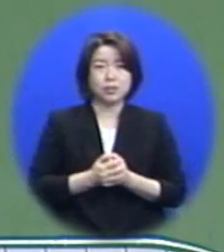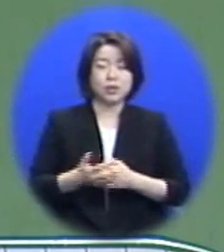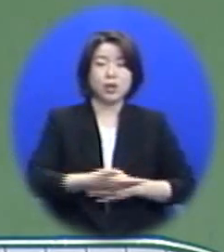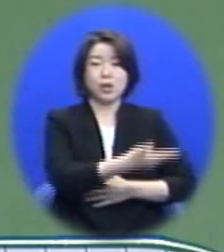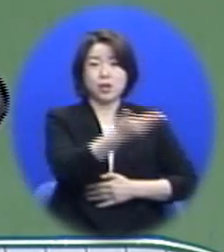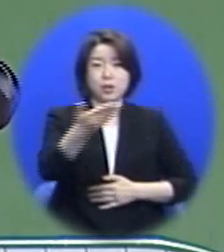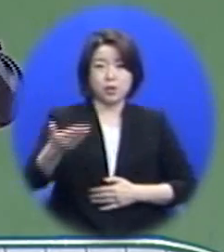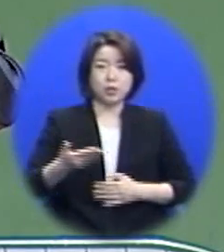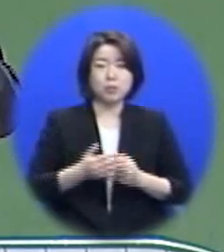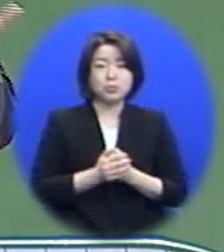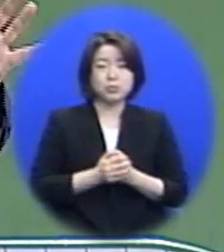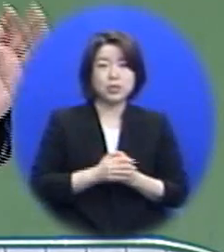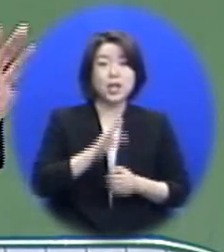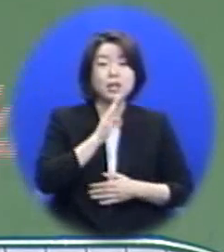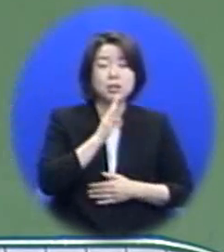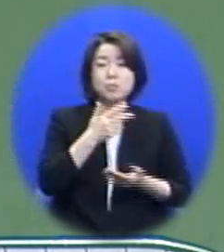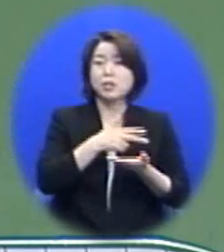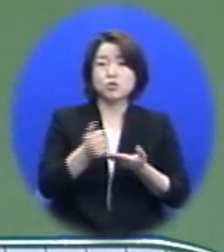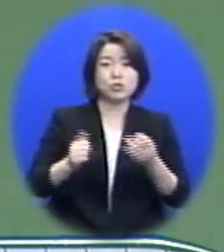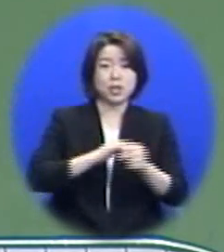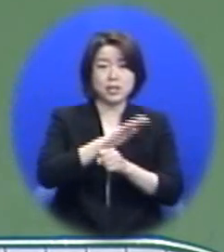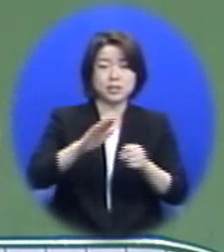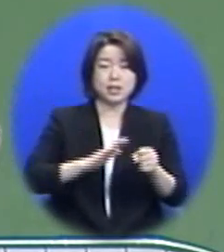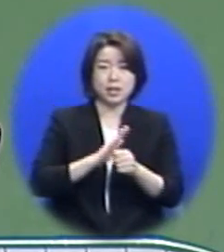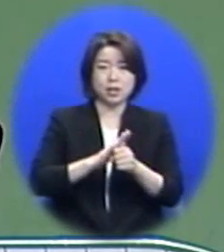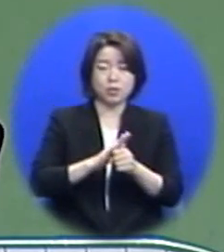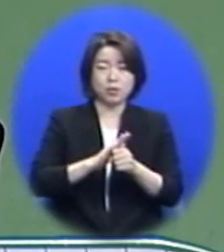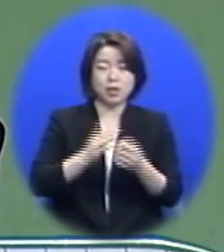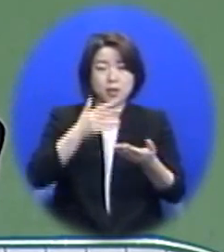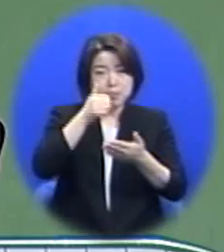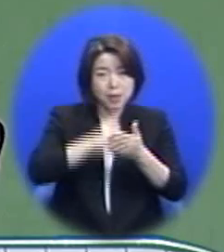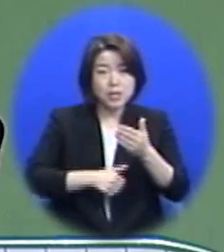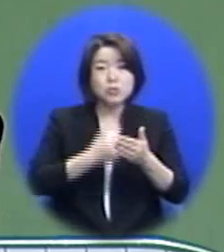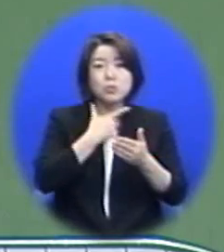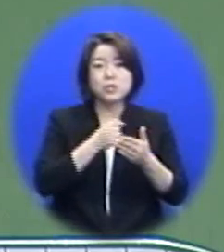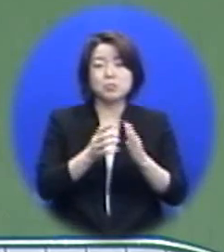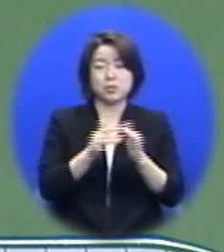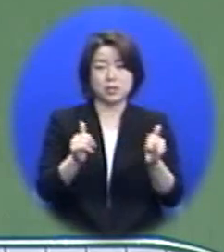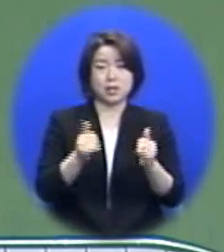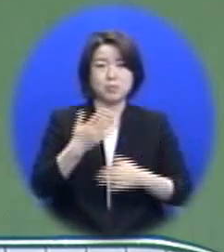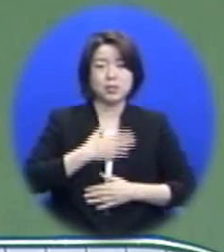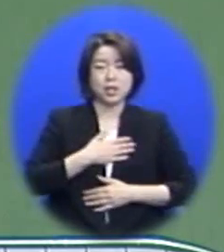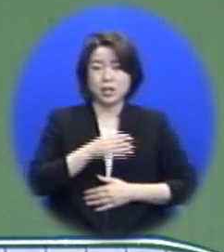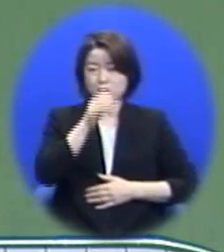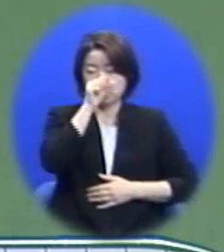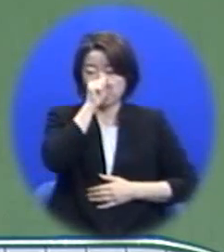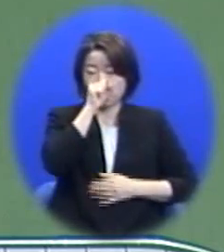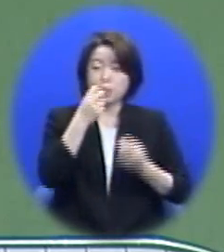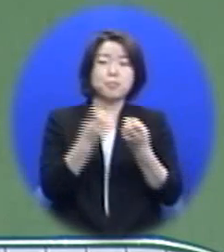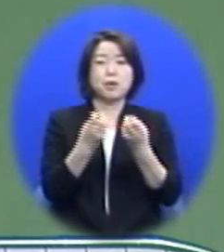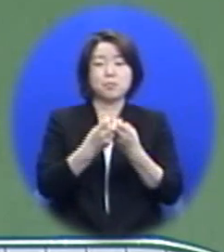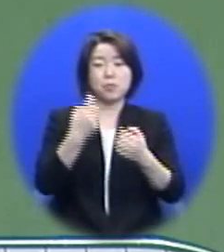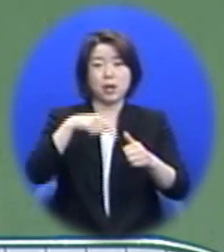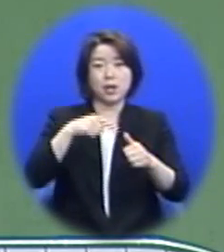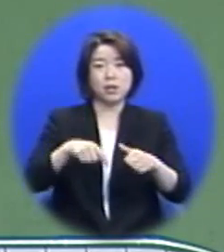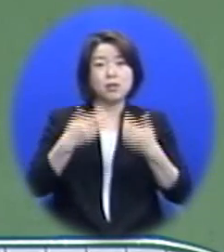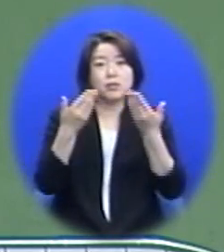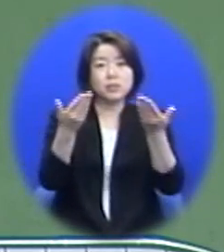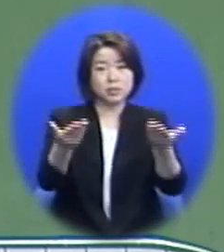여러분 정말 주님과 사랑에 빠지고 싶으신 분들은 제가 아주 좋은 방법을 가르쳐